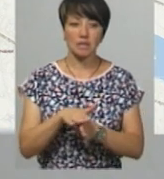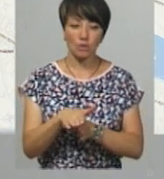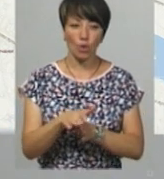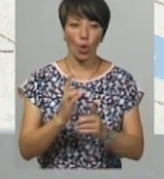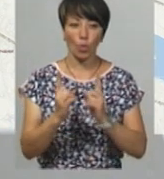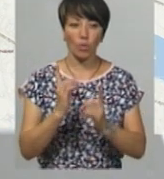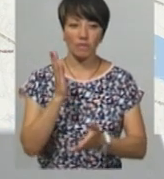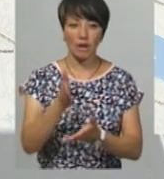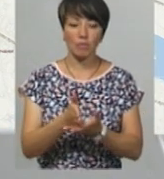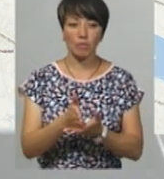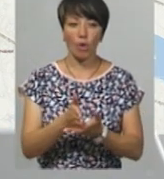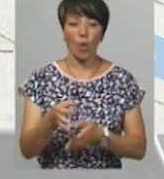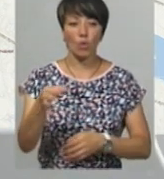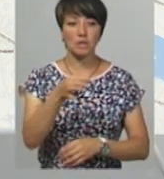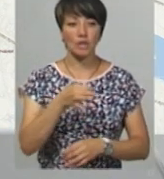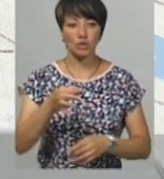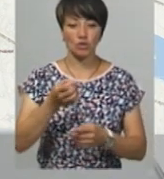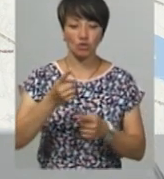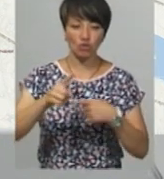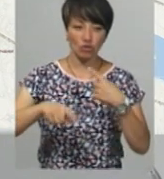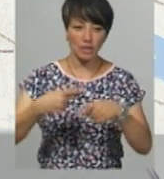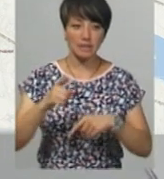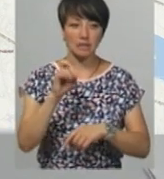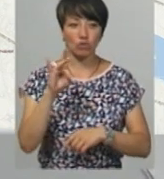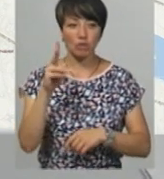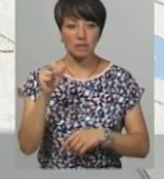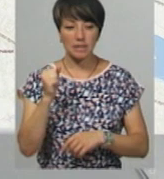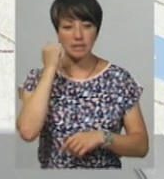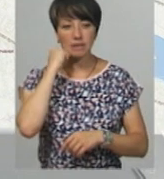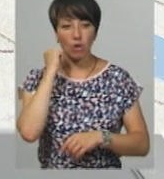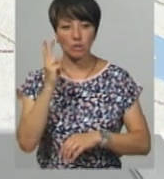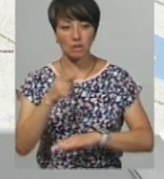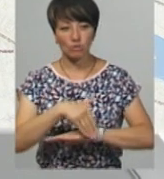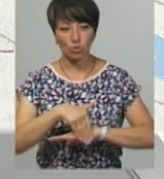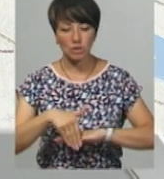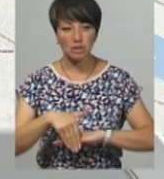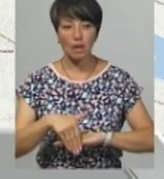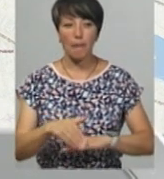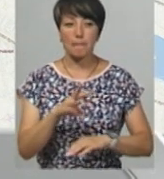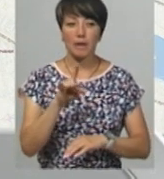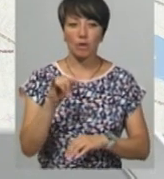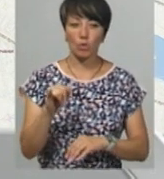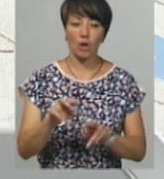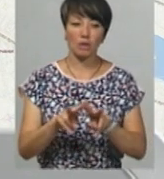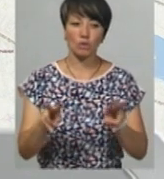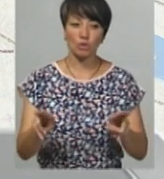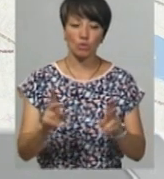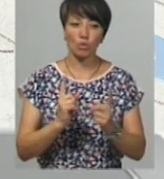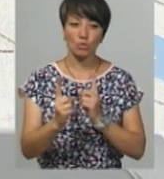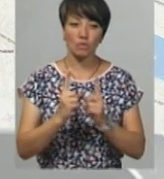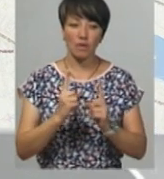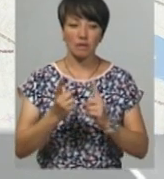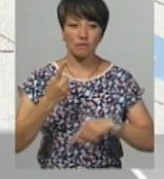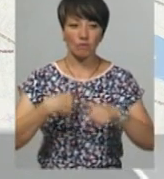здійснюватимуть рух у напрямку мікрорайону Озерна через вулицю Зарічанську, Староконстантинівське шосе, проспект Миру та аналогічно курсуватимуть